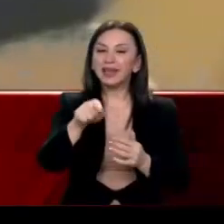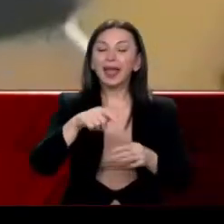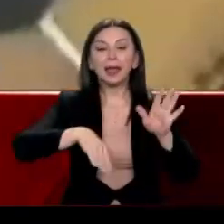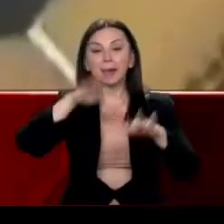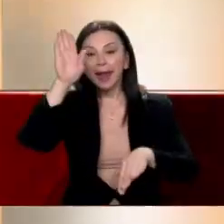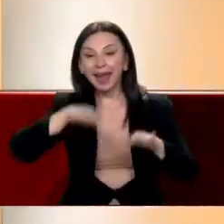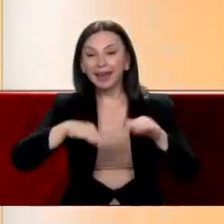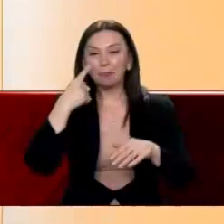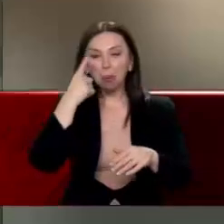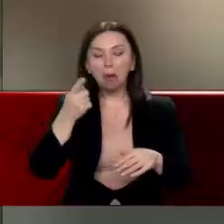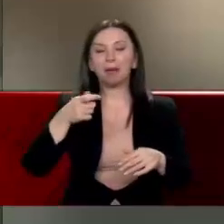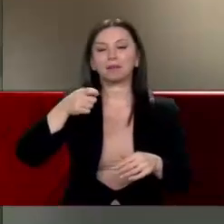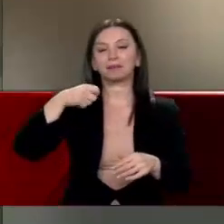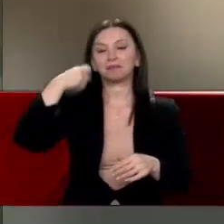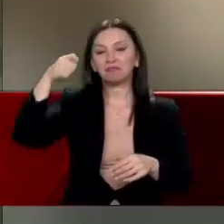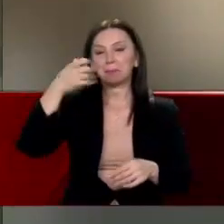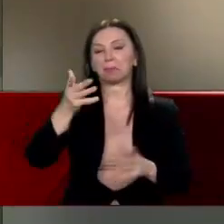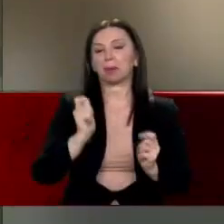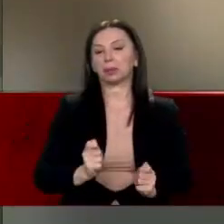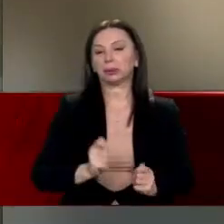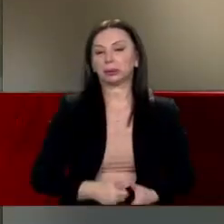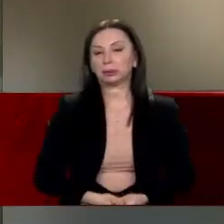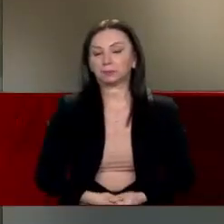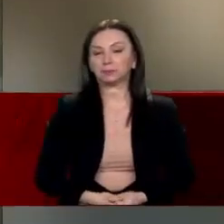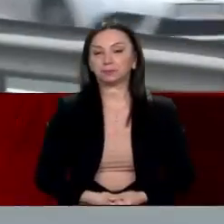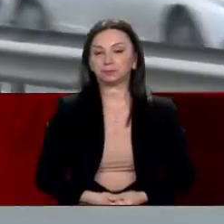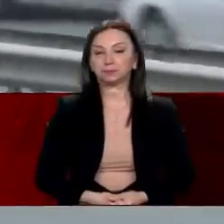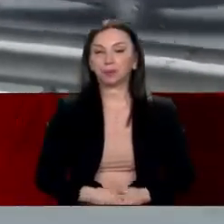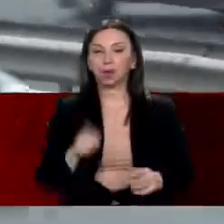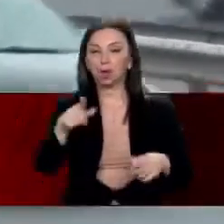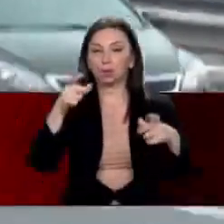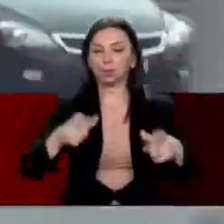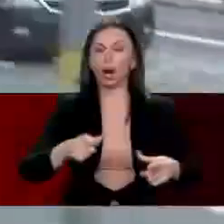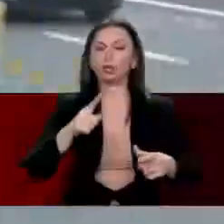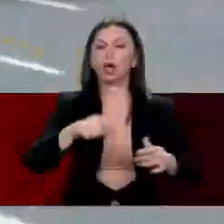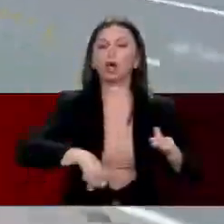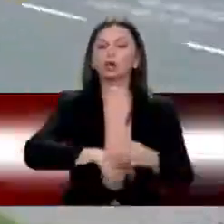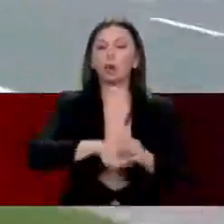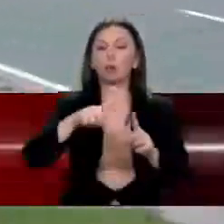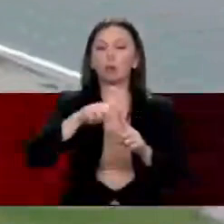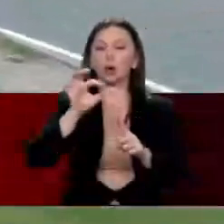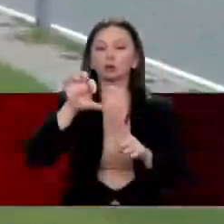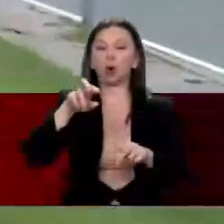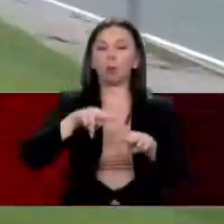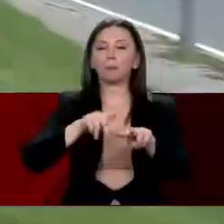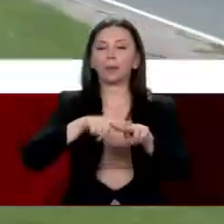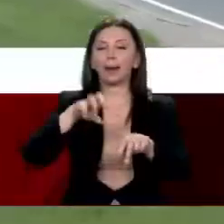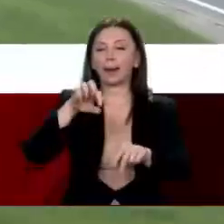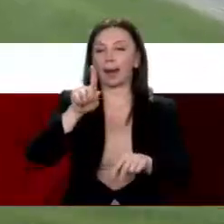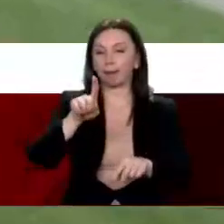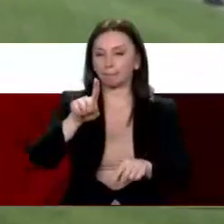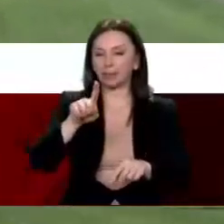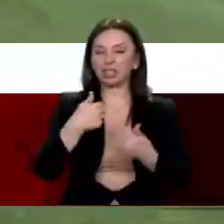filmleri bile çekildi. Tercüman hizmet prensibiyle yola çıkarak. Burası Topkapı Cevizli Bağ E5 metrobüs yolu. Türkiye'nin